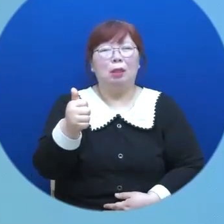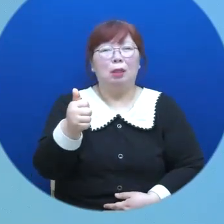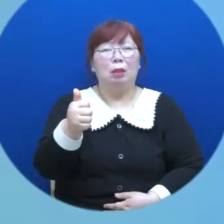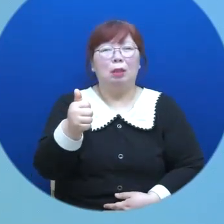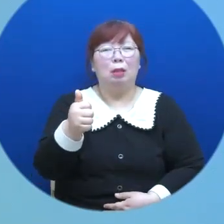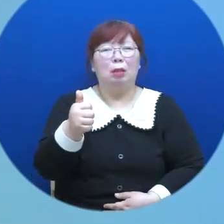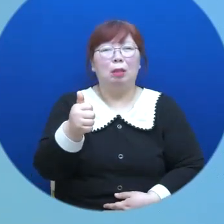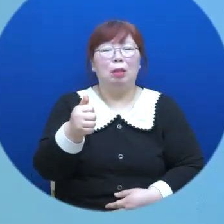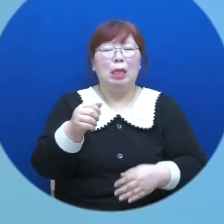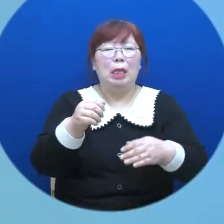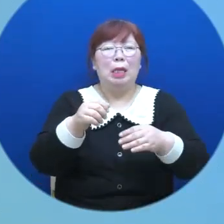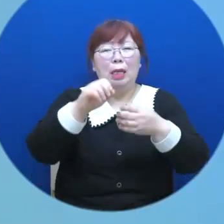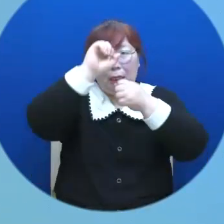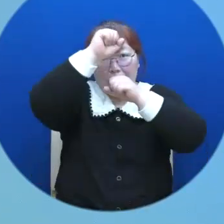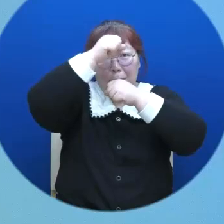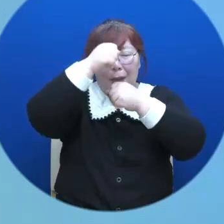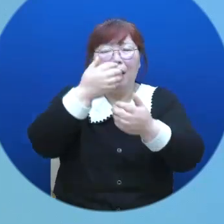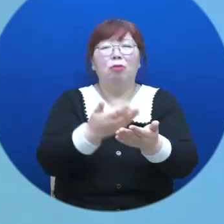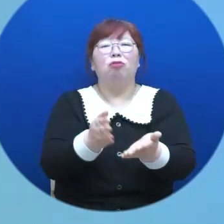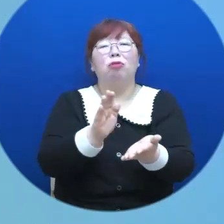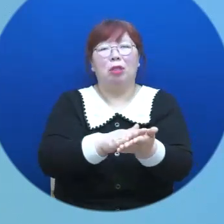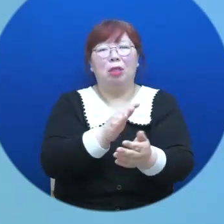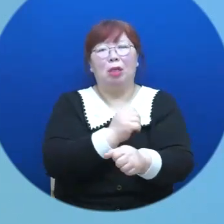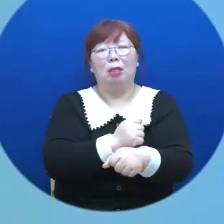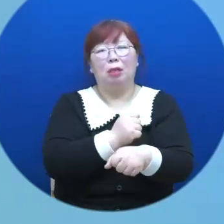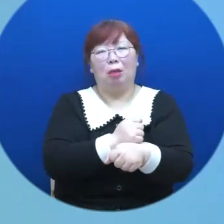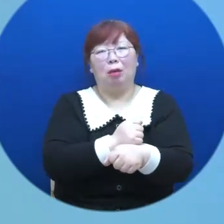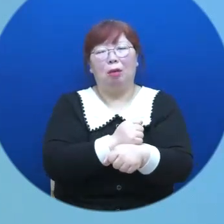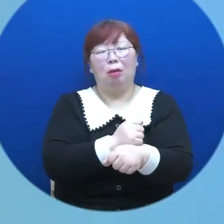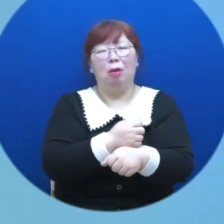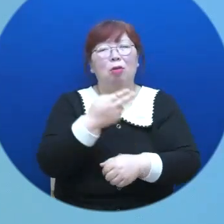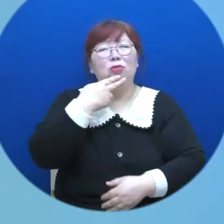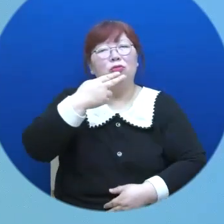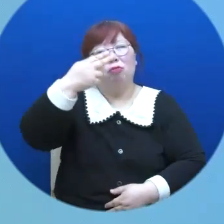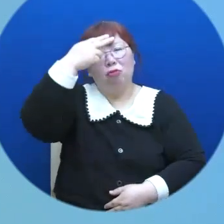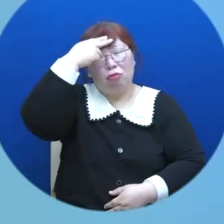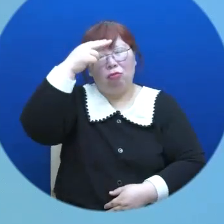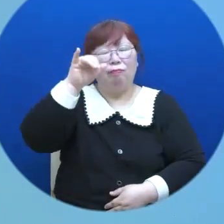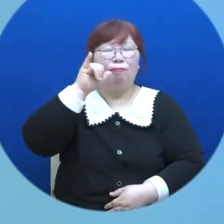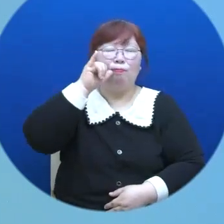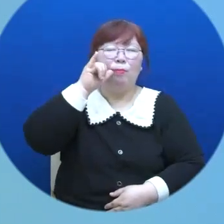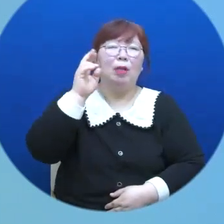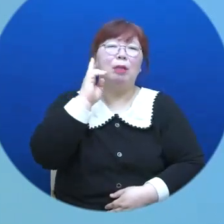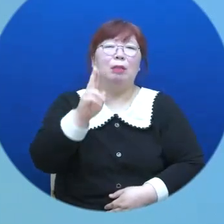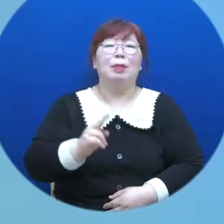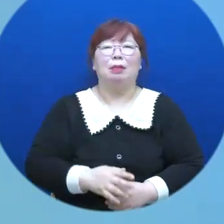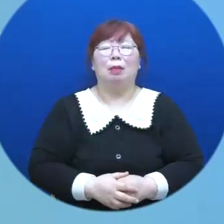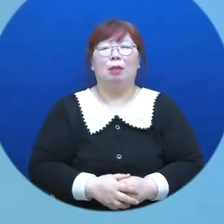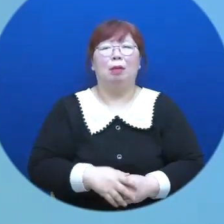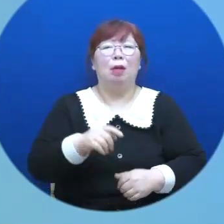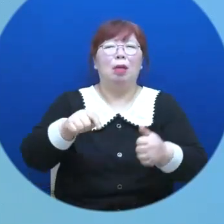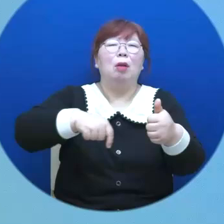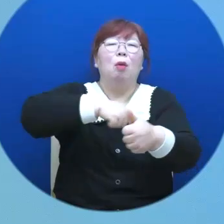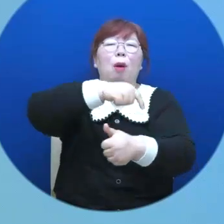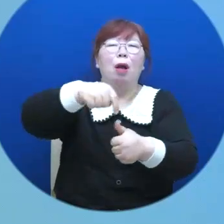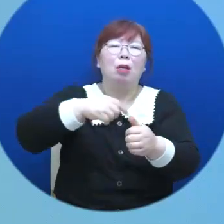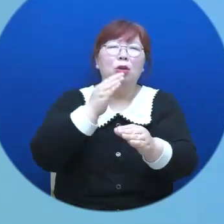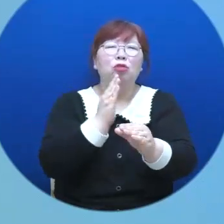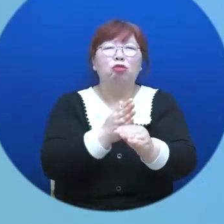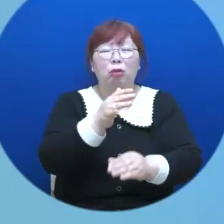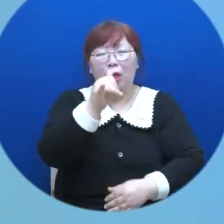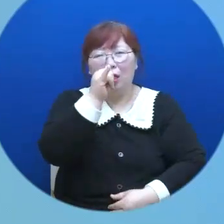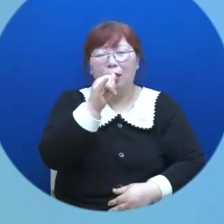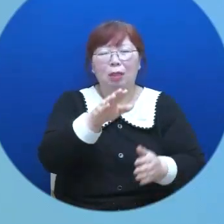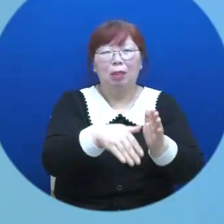구두 수순을 했어요. 그의 아버지 알코올 중독자예요. 이런 환경에 있던 스탈린은